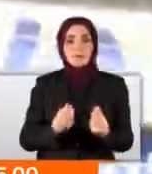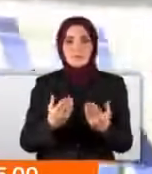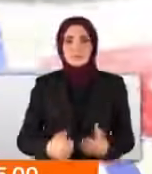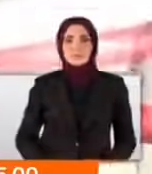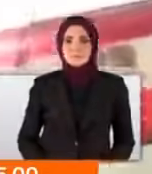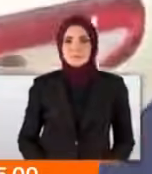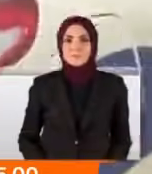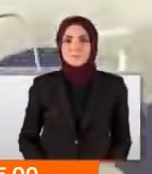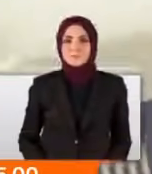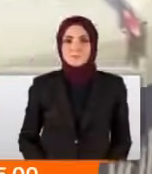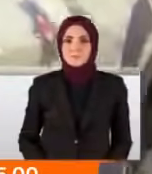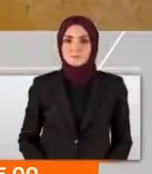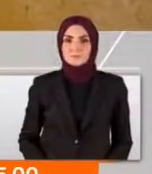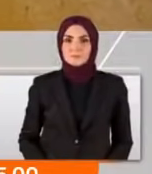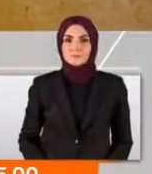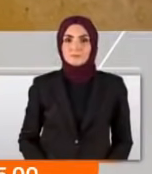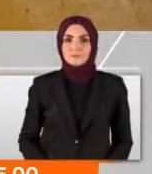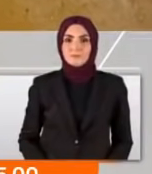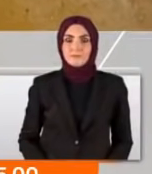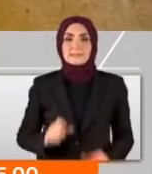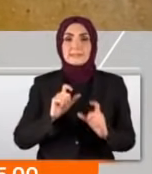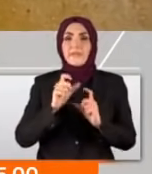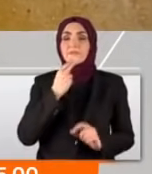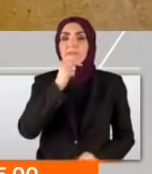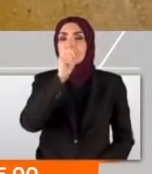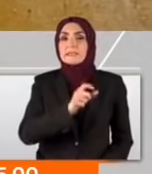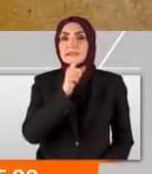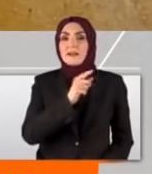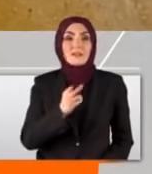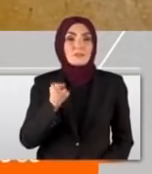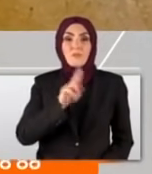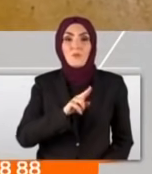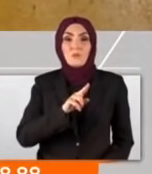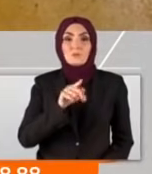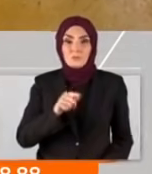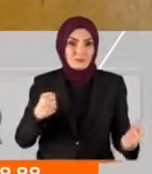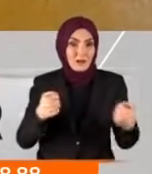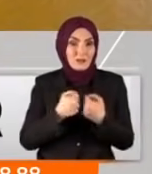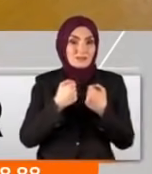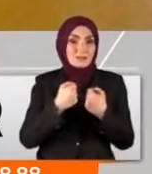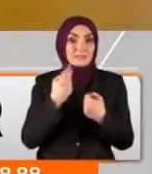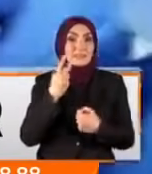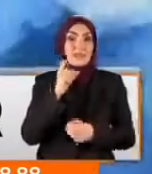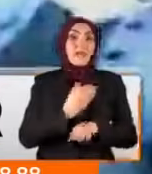Kaza sırasında telefonla oynuyordunuz. Sevgi Yamaç Yalçın'ı ölüme götüren kaza yaklaşık 2 ay önce meydana gelmişti.